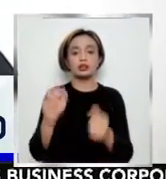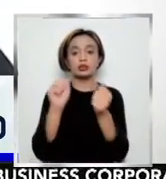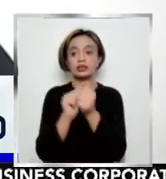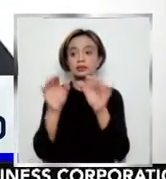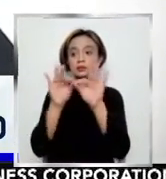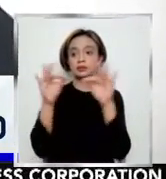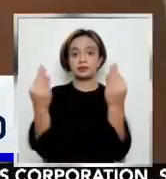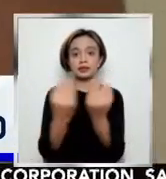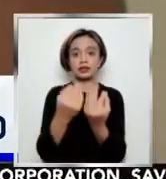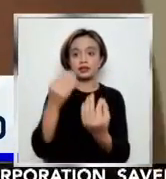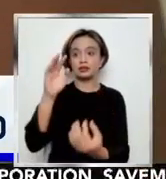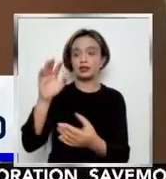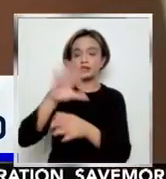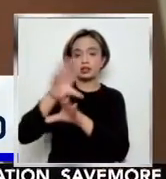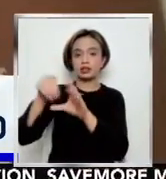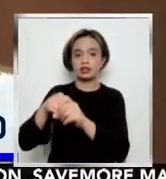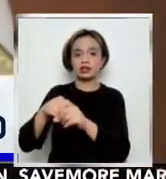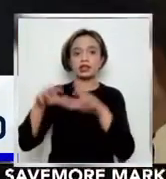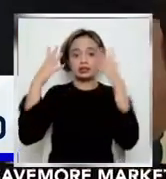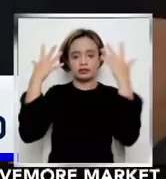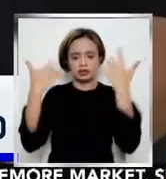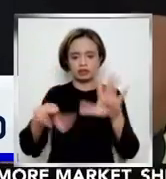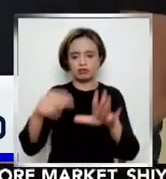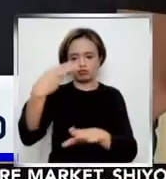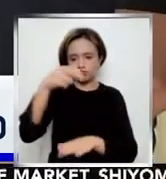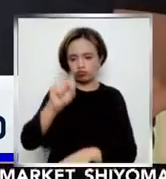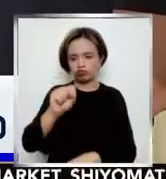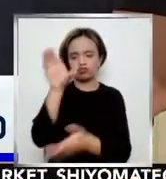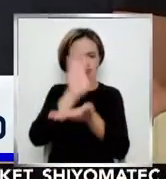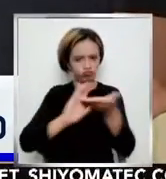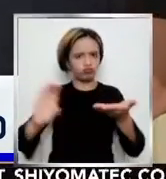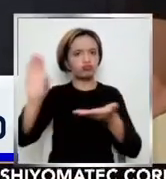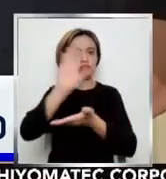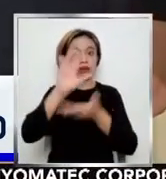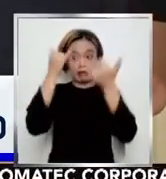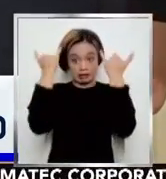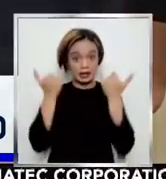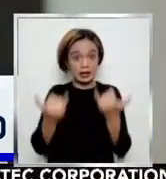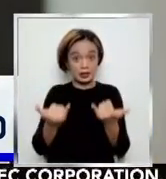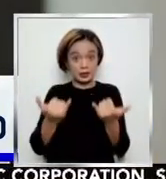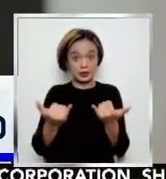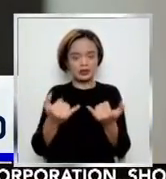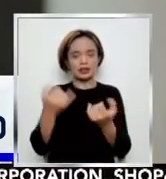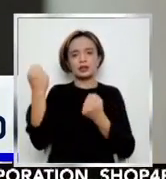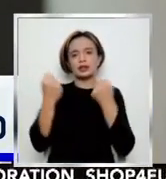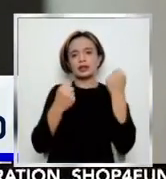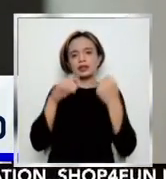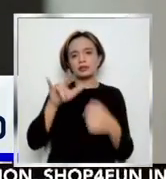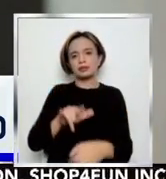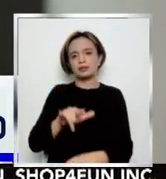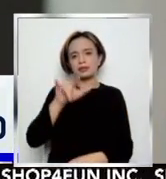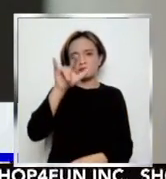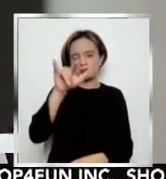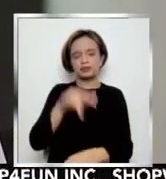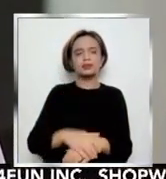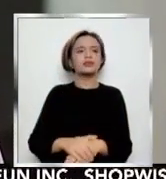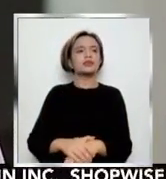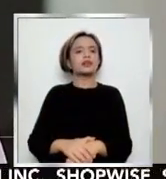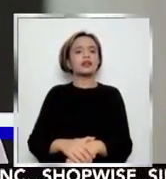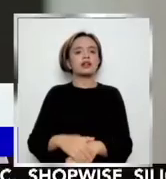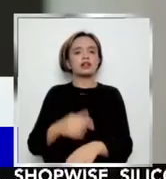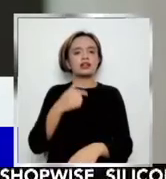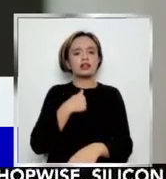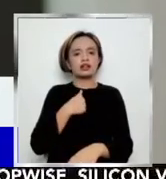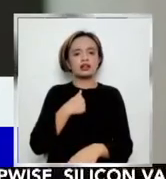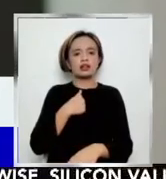4-piece hanggang sa nakatapos siya ng high school at kolehiyo at ngayon, isa na siyang pinoto. Sinama ako ng 4-piece sa ESGPP or